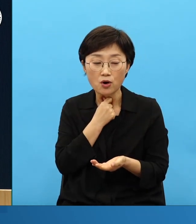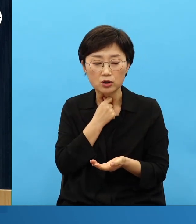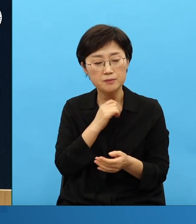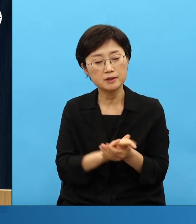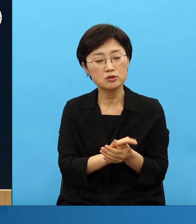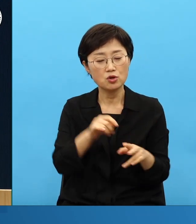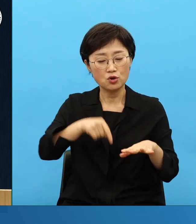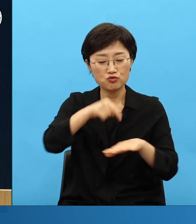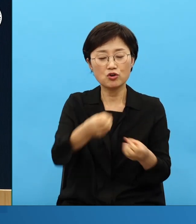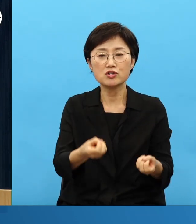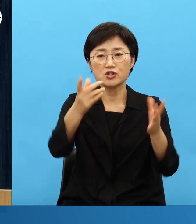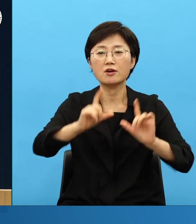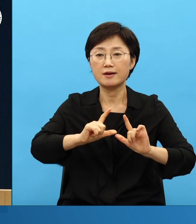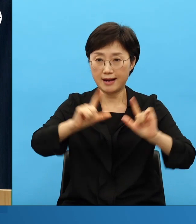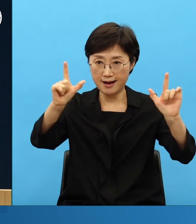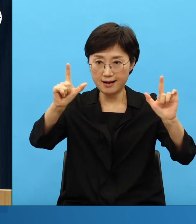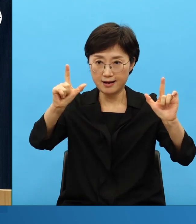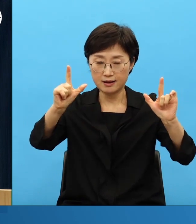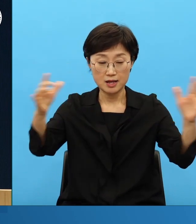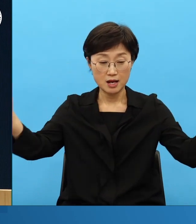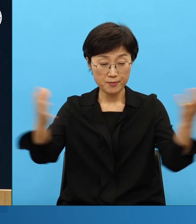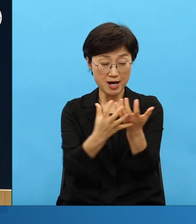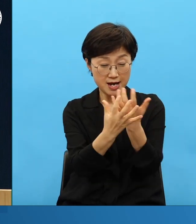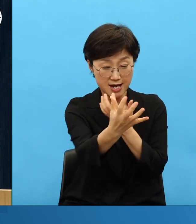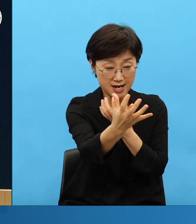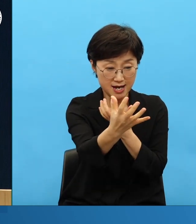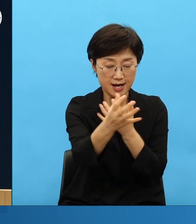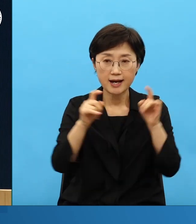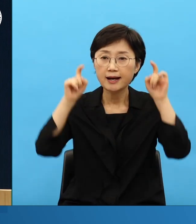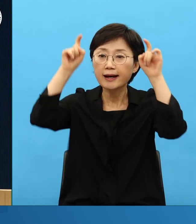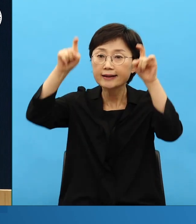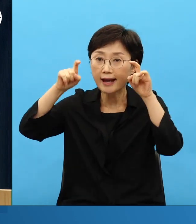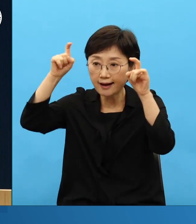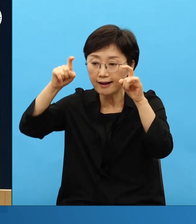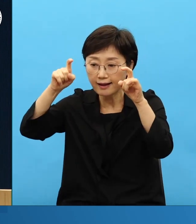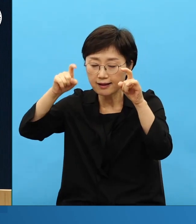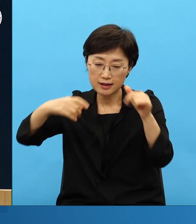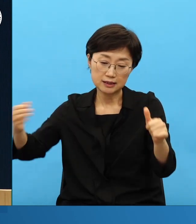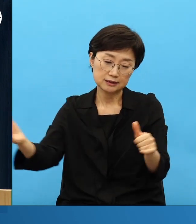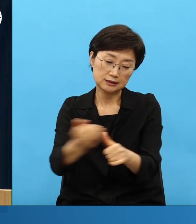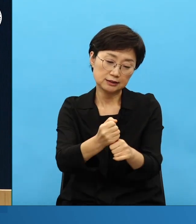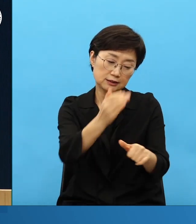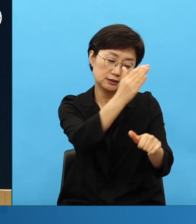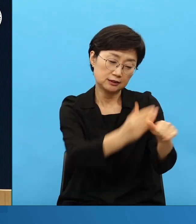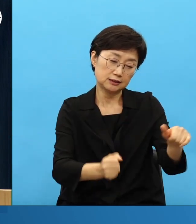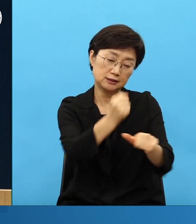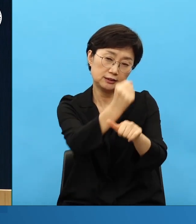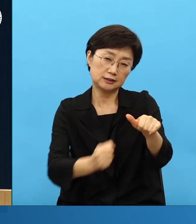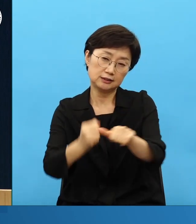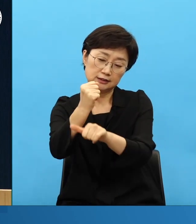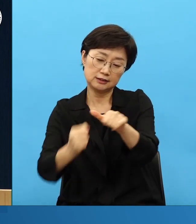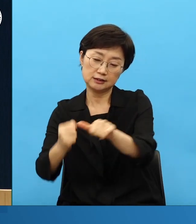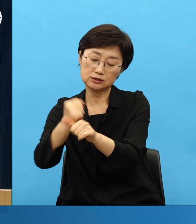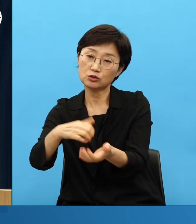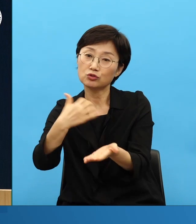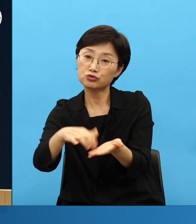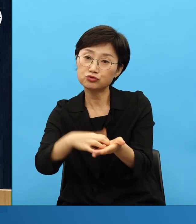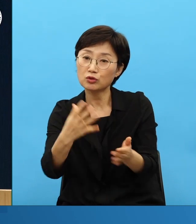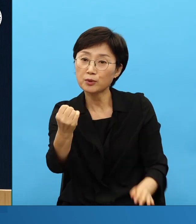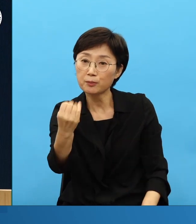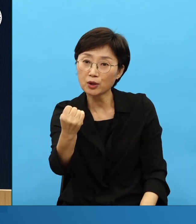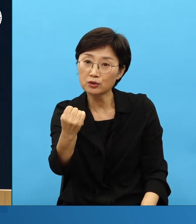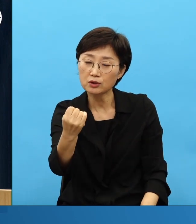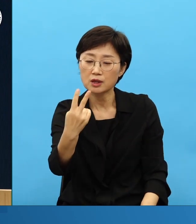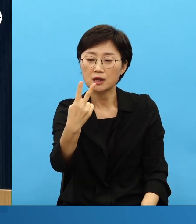유월절에 every year on the Passover. 나무 뭐 비둘기도 있고 손에 그거 다 빼고 양만 잡는